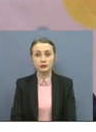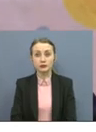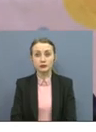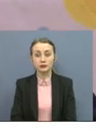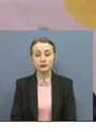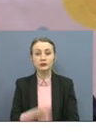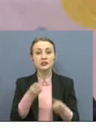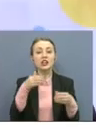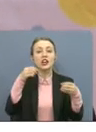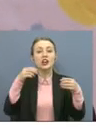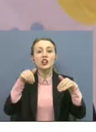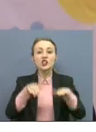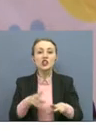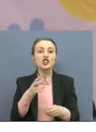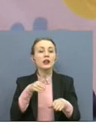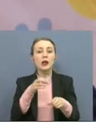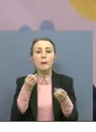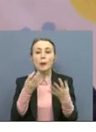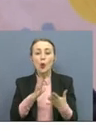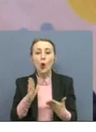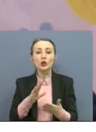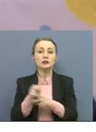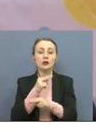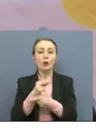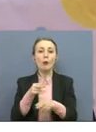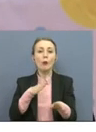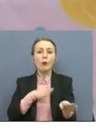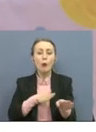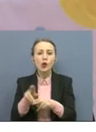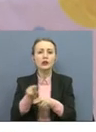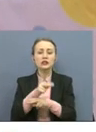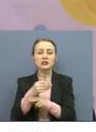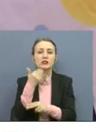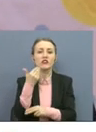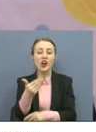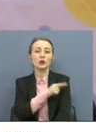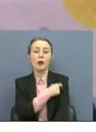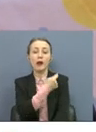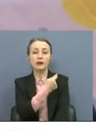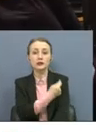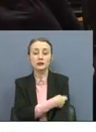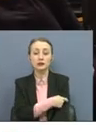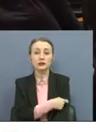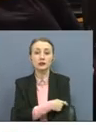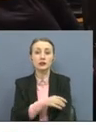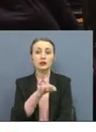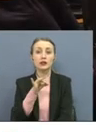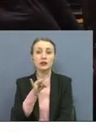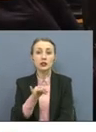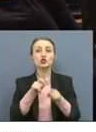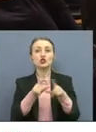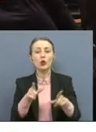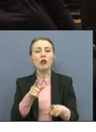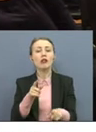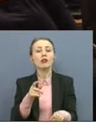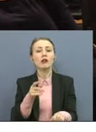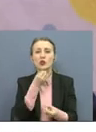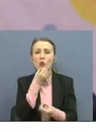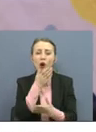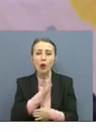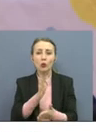Аудандық аурухананы күрделі жөндеуден өткізуді шешіп отырмыз. Бұл мақсатта 550 миллион теңге бөлінді. Сонымен қатар биыл Каменка ауылының сумен